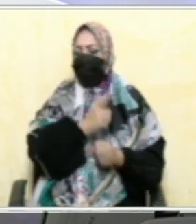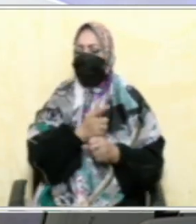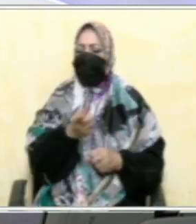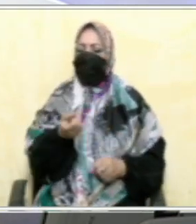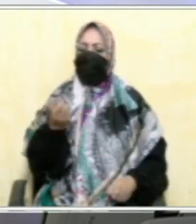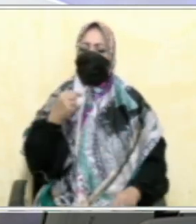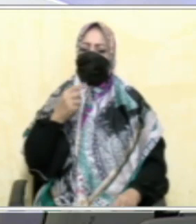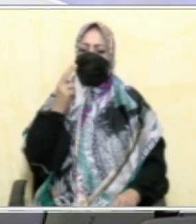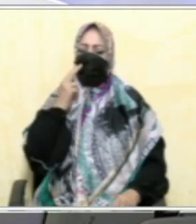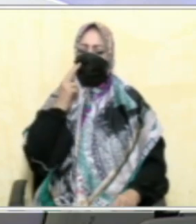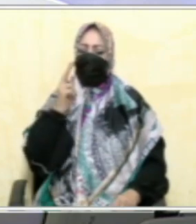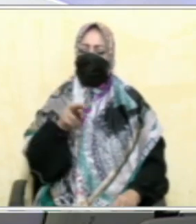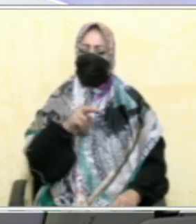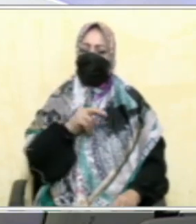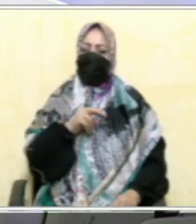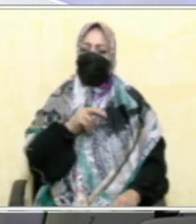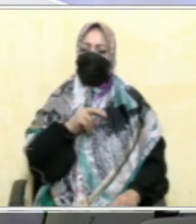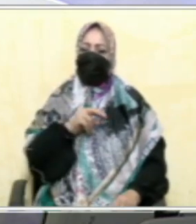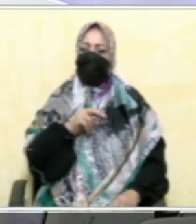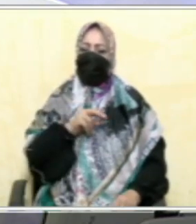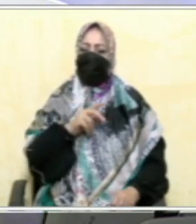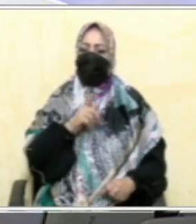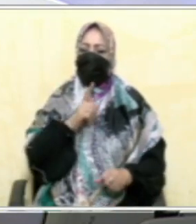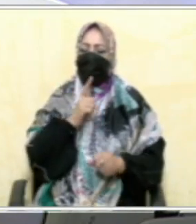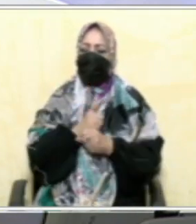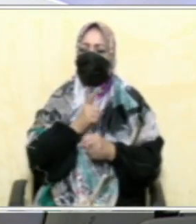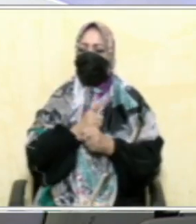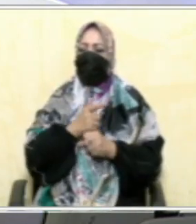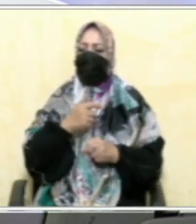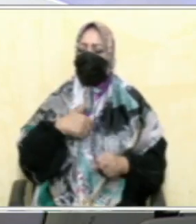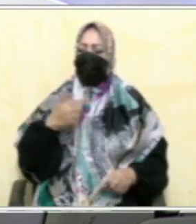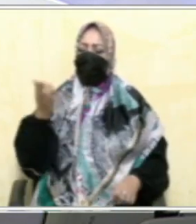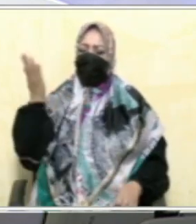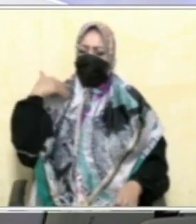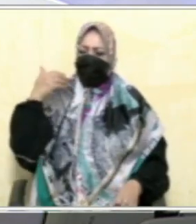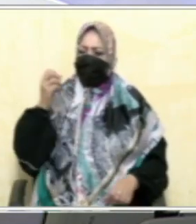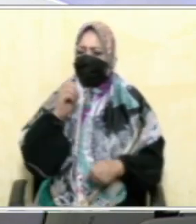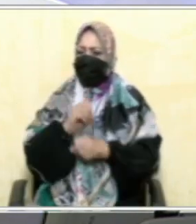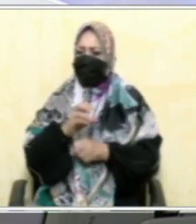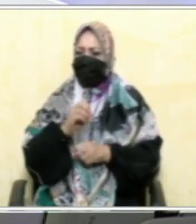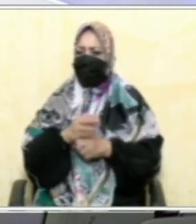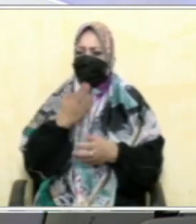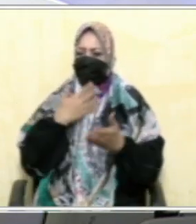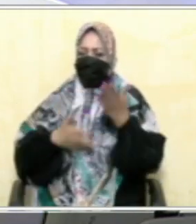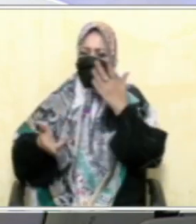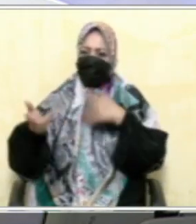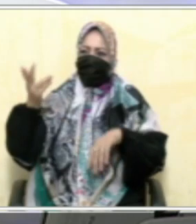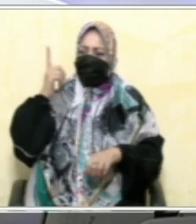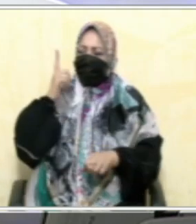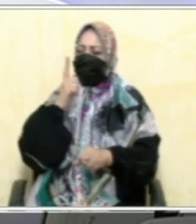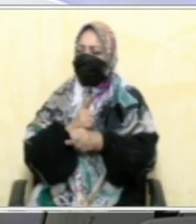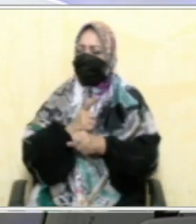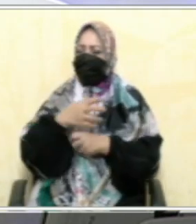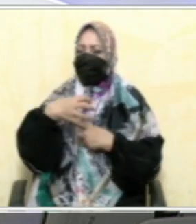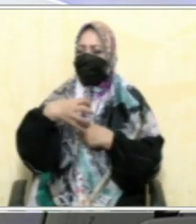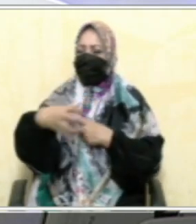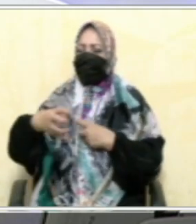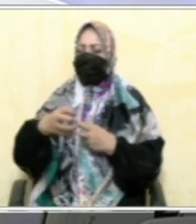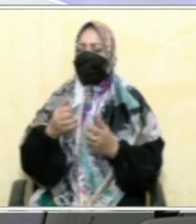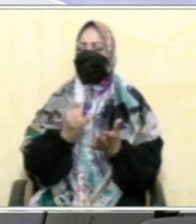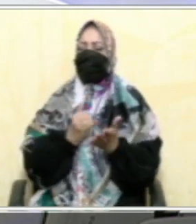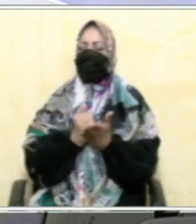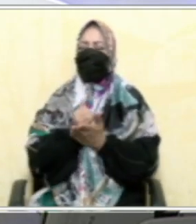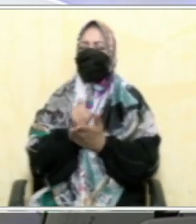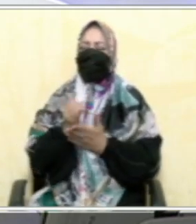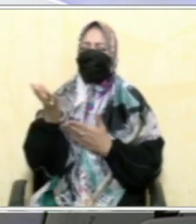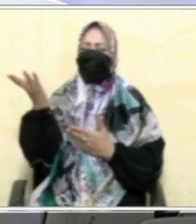مثالا يحتذى للتدريس وللرفع من الجيل، قالت الآن نعاني من كوم كبير من المدرسات لا